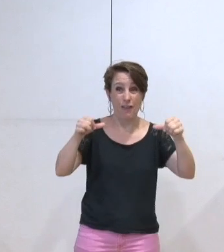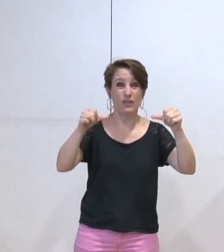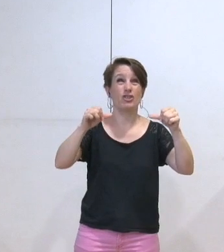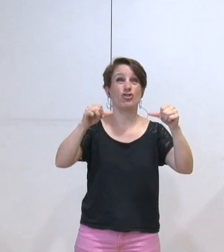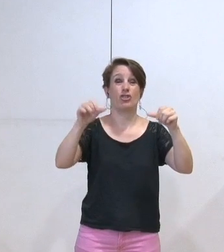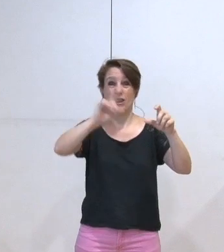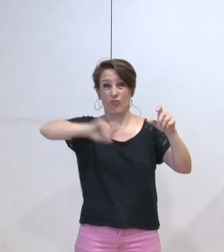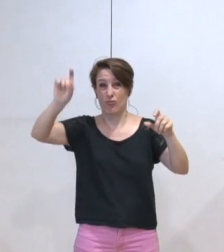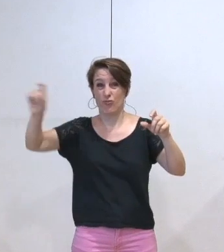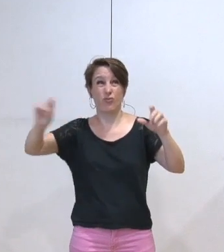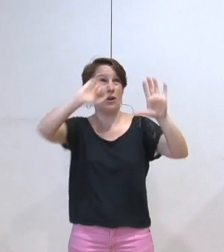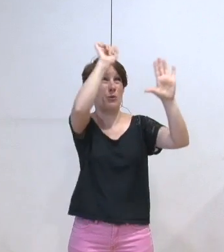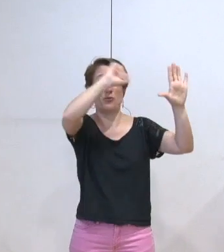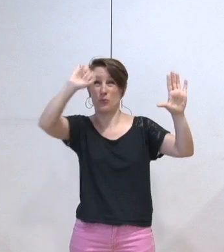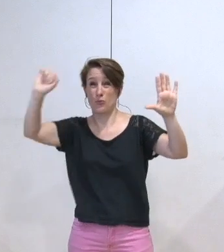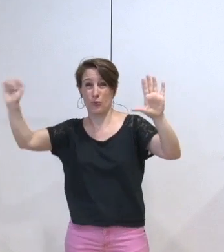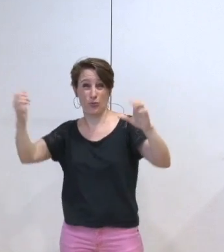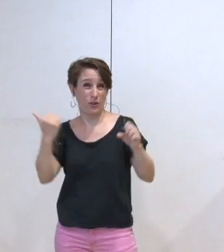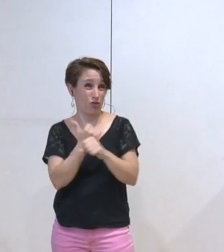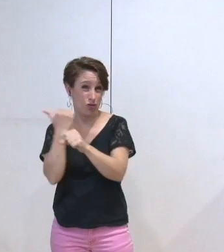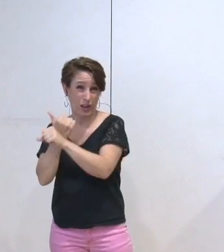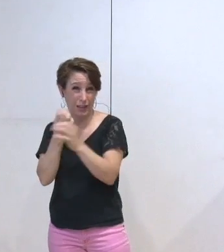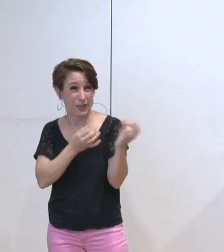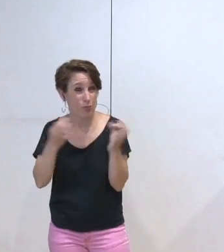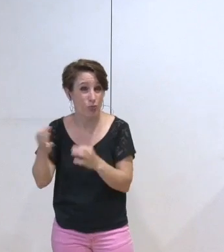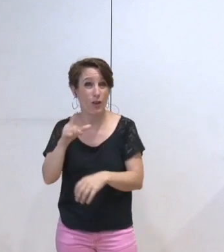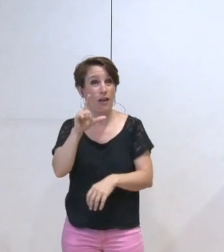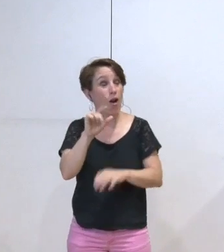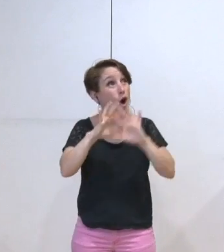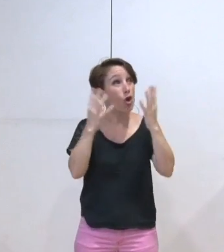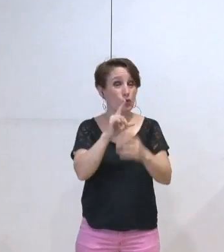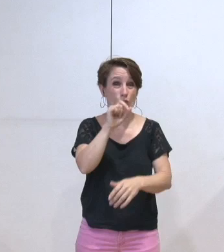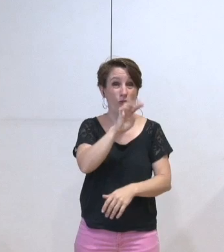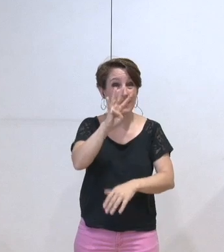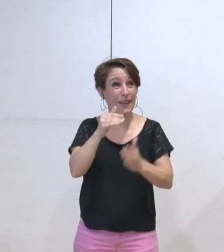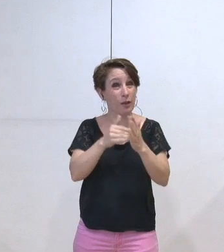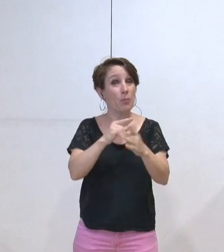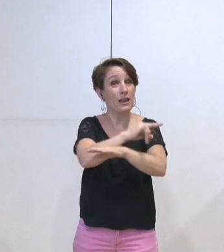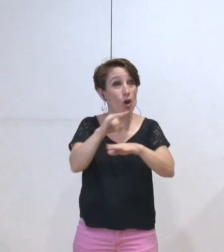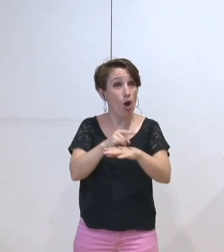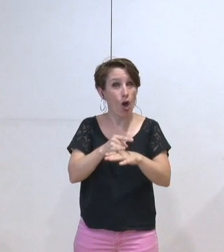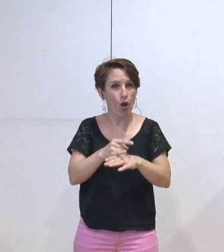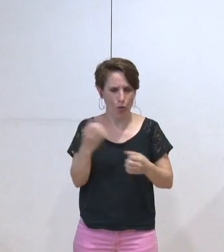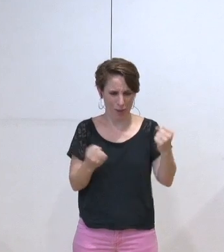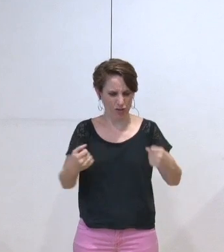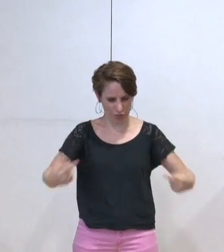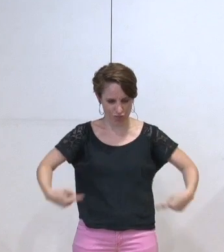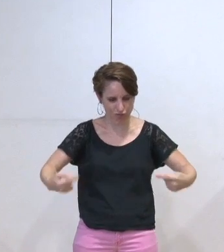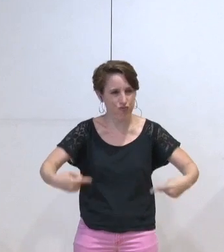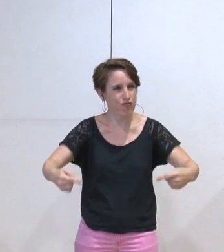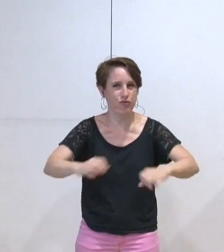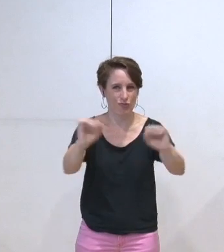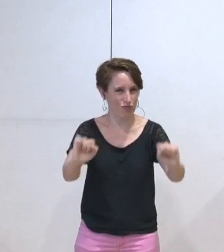nettoyés en moyenne chaque année quasiment 24000 he de balayage mécanique sur les 208 km de